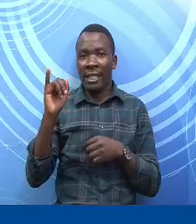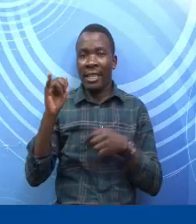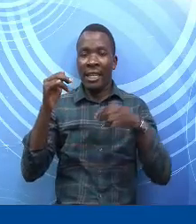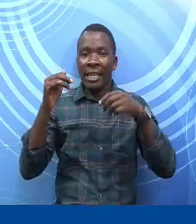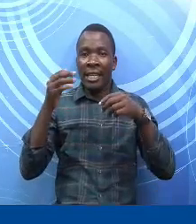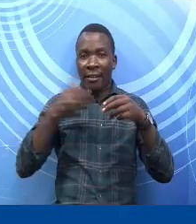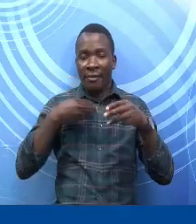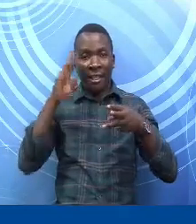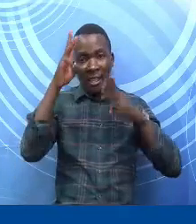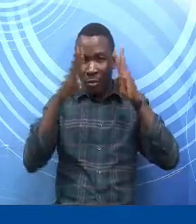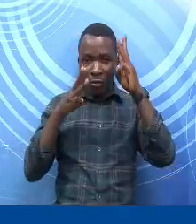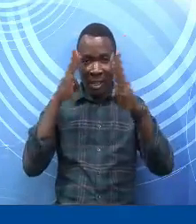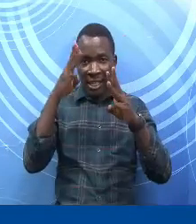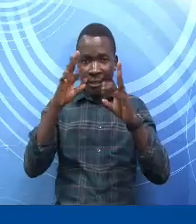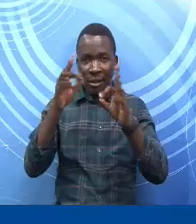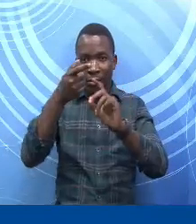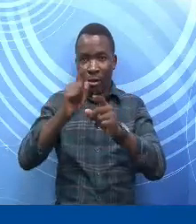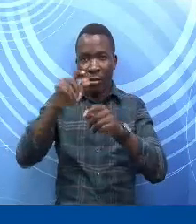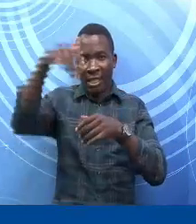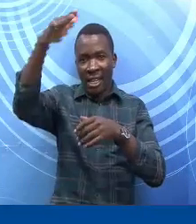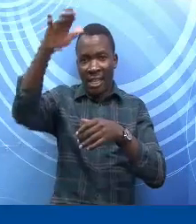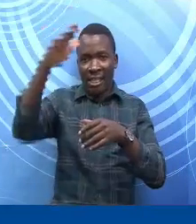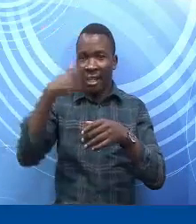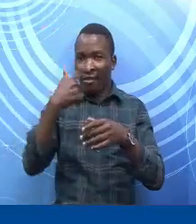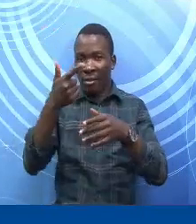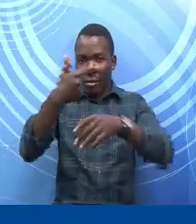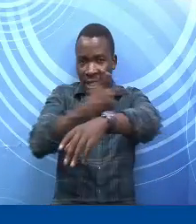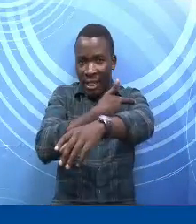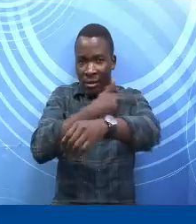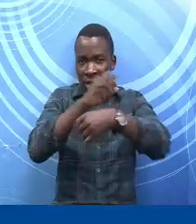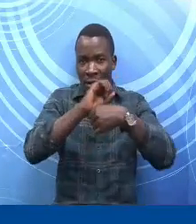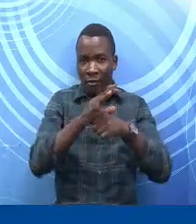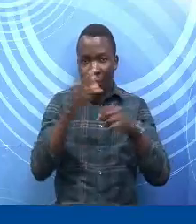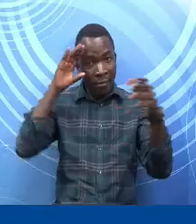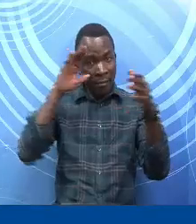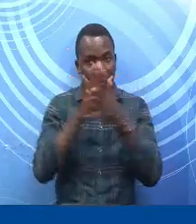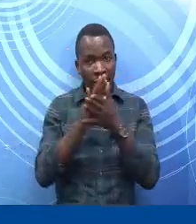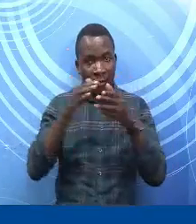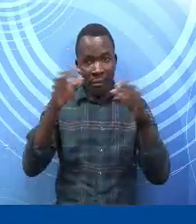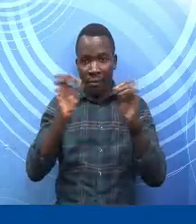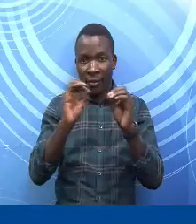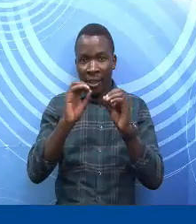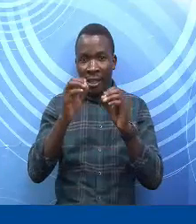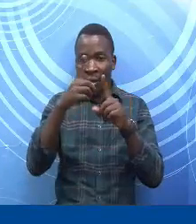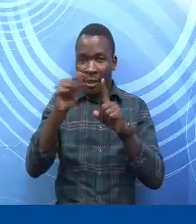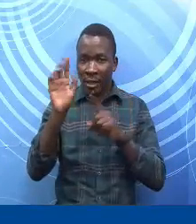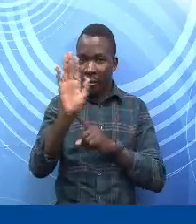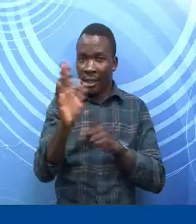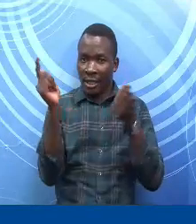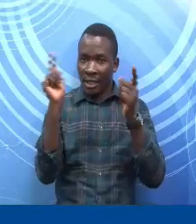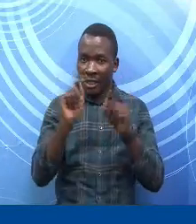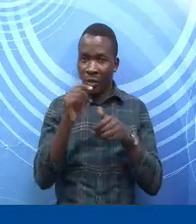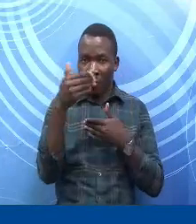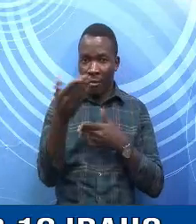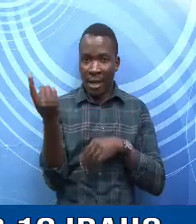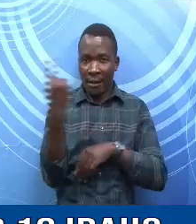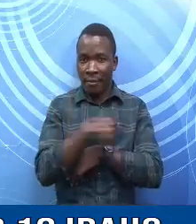n'inkingo za COVID, yavuze ko zidakwiye kugirirwa icyizere. Iryo jambo rya Perezida Magufuli rije nyuma y'iminsi mike icyo gihugu gifite abaturage